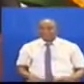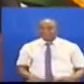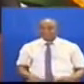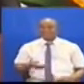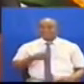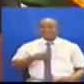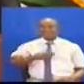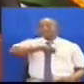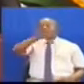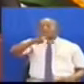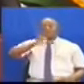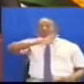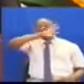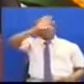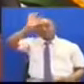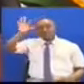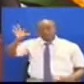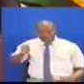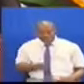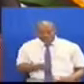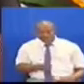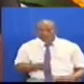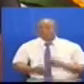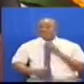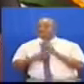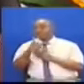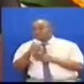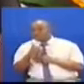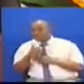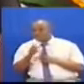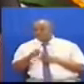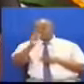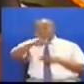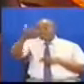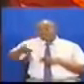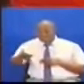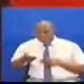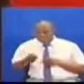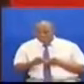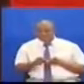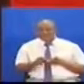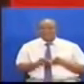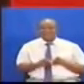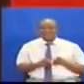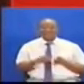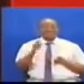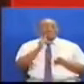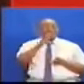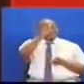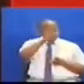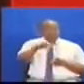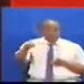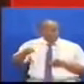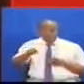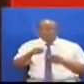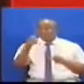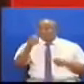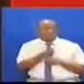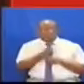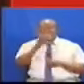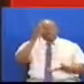Niwapongeze Watanzania wote, wasanii, viongozi, wana kijiji, kila mtu katika eneo lake, tumefanya